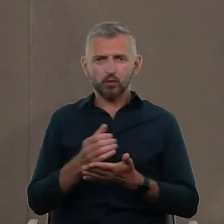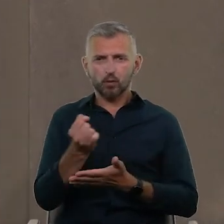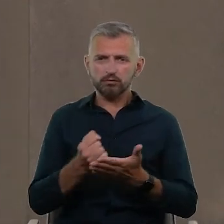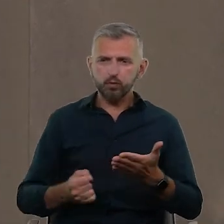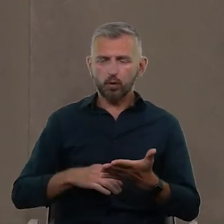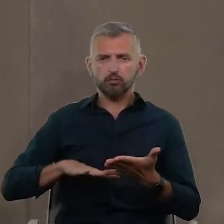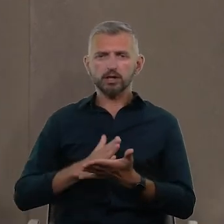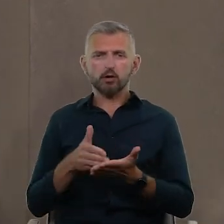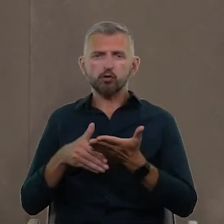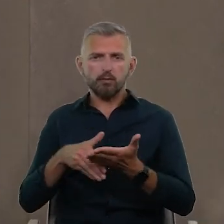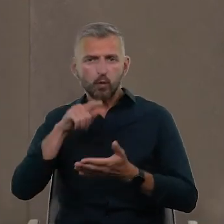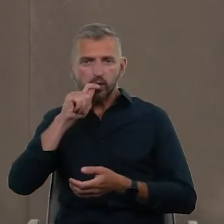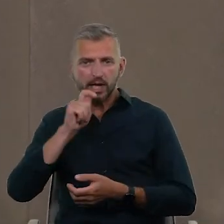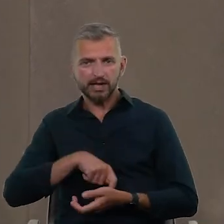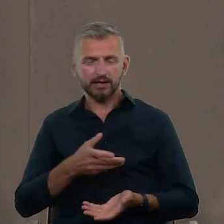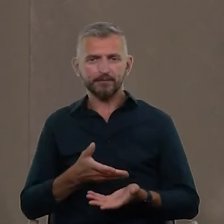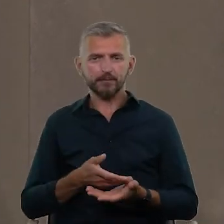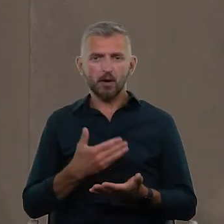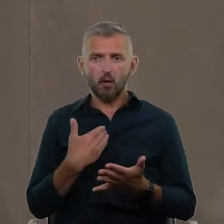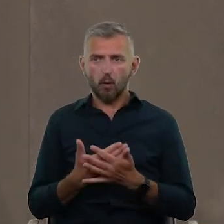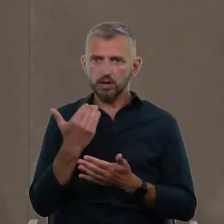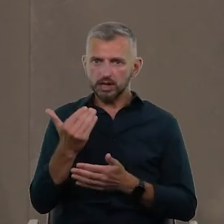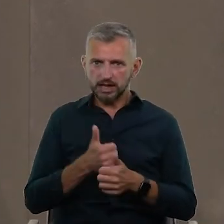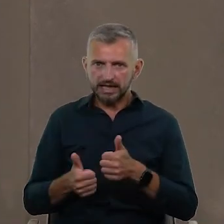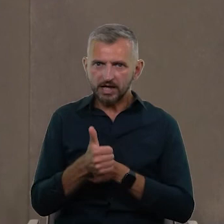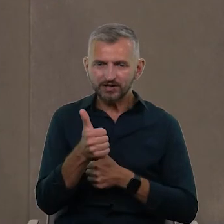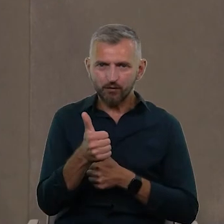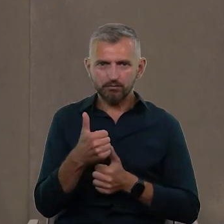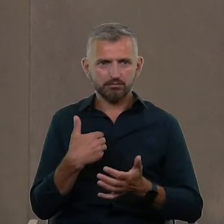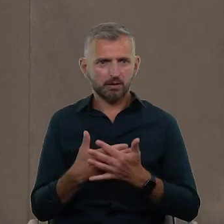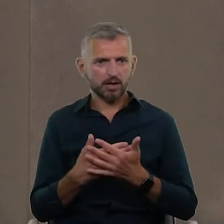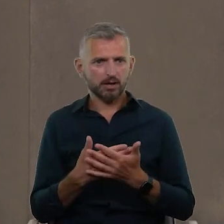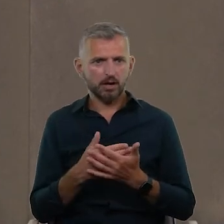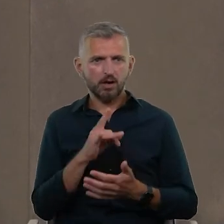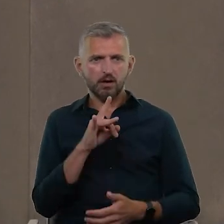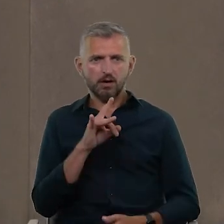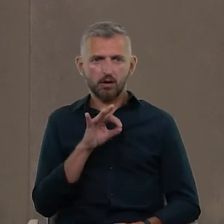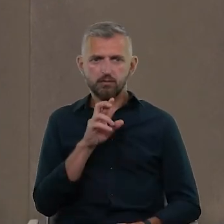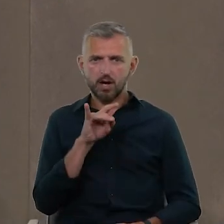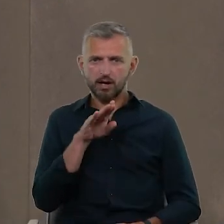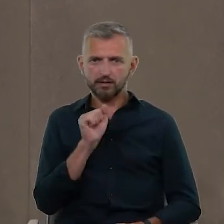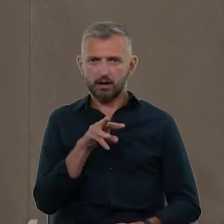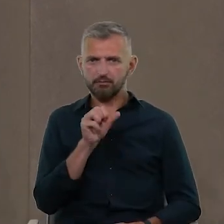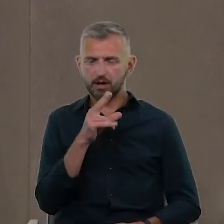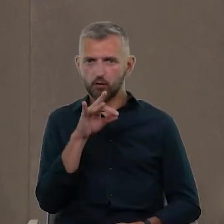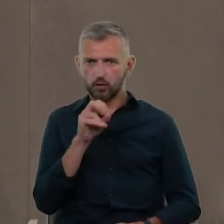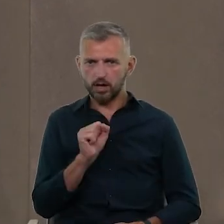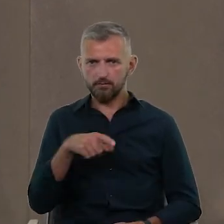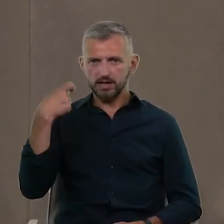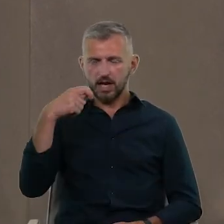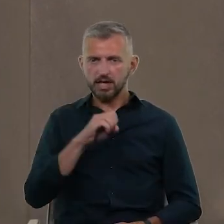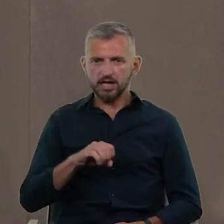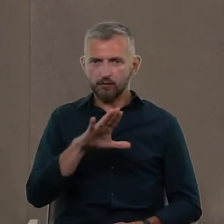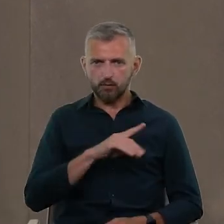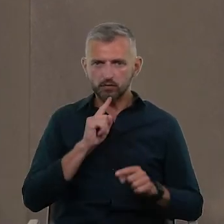політику допомоги України. От їх лідерство, та, ну, наприклад, там, Роберта Мецола, та, президентка Європейського парламенту,